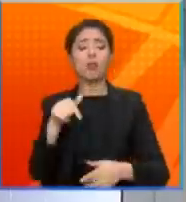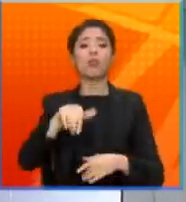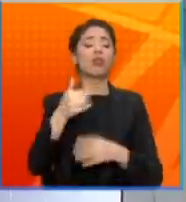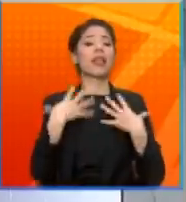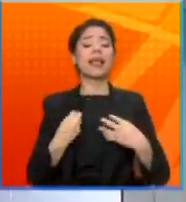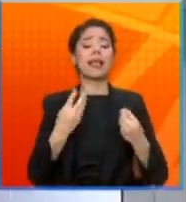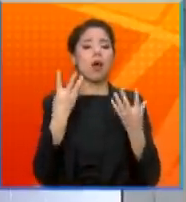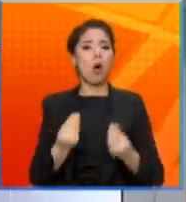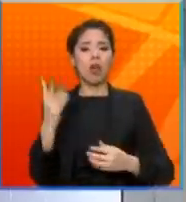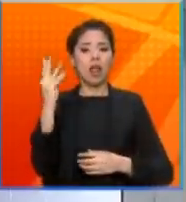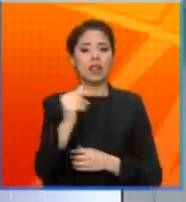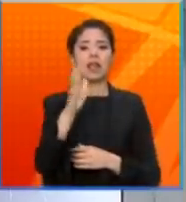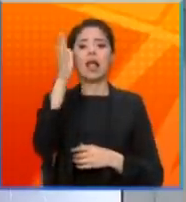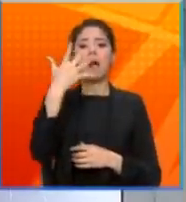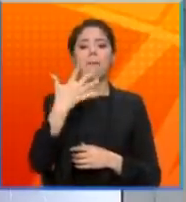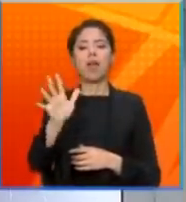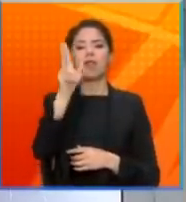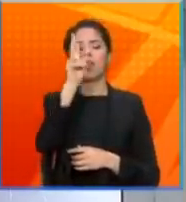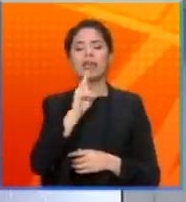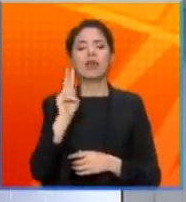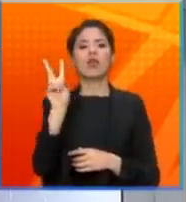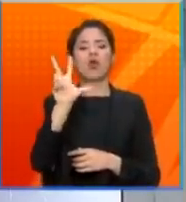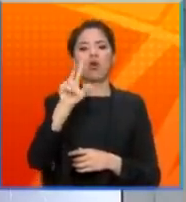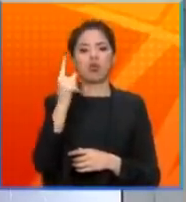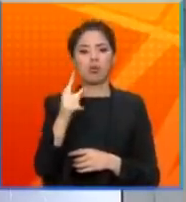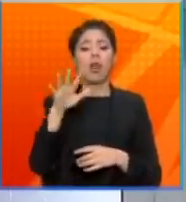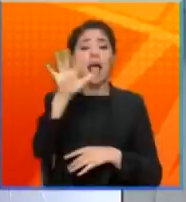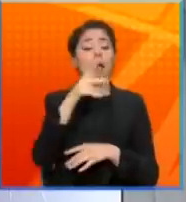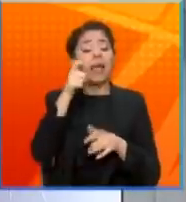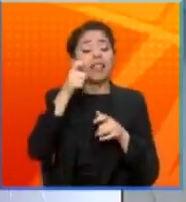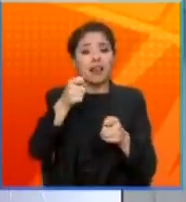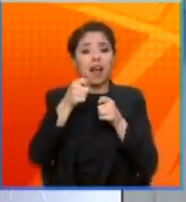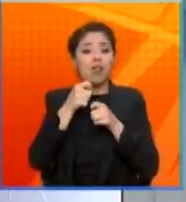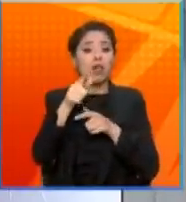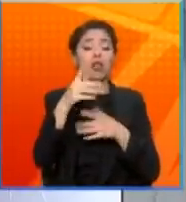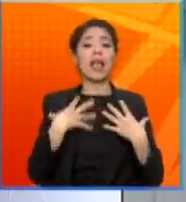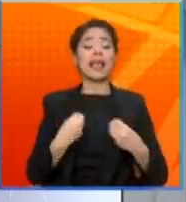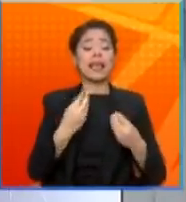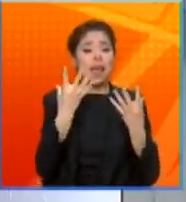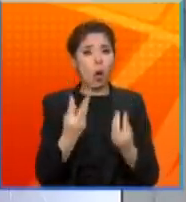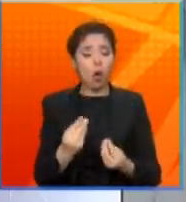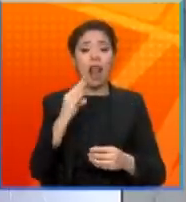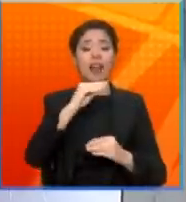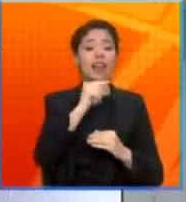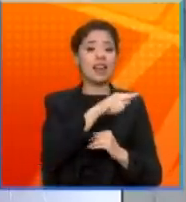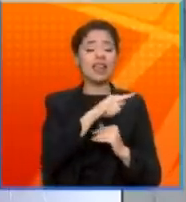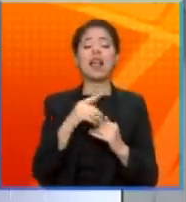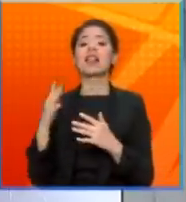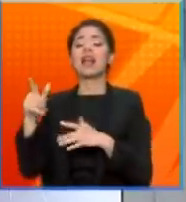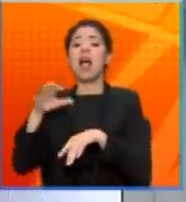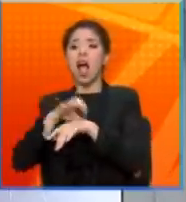sayısı 5.231. Her zaman ona dikkat çekiyoruz biliyorsunuz. İyileşen sayısı vaka sayısını